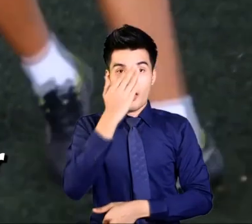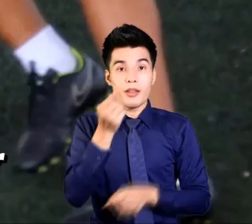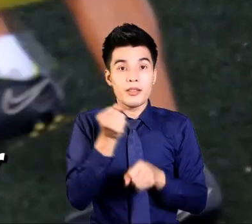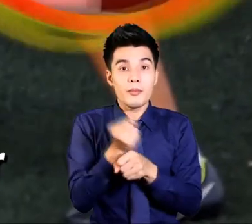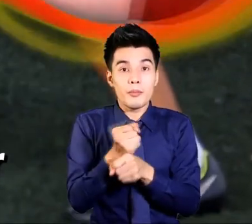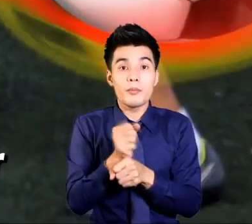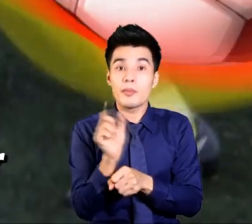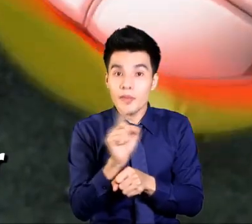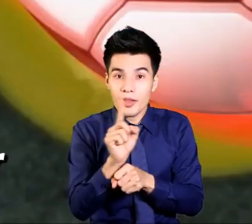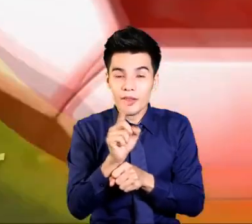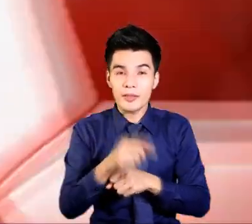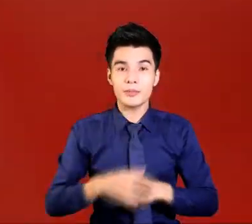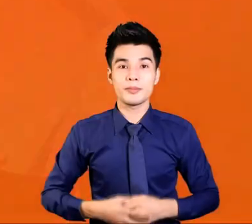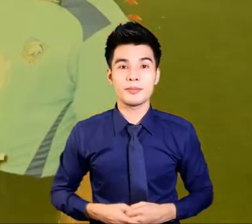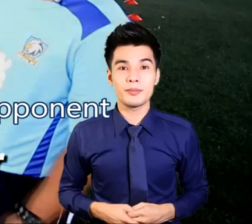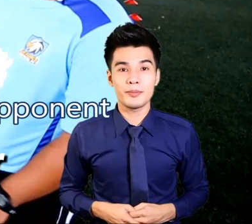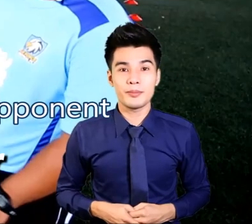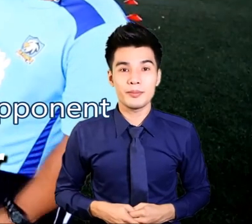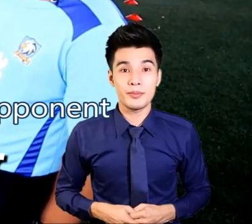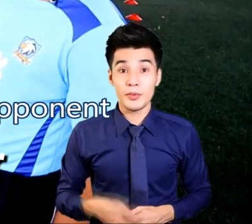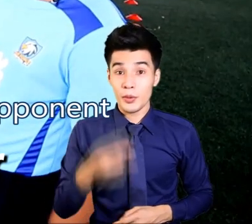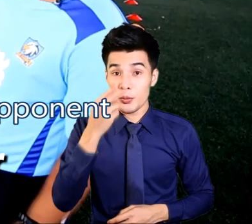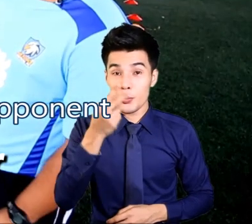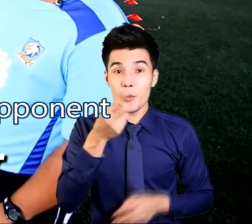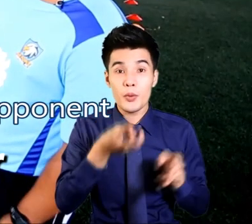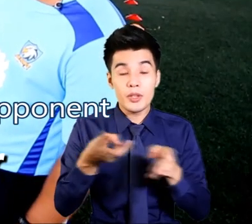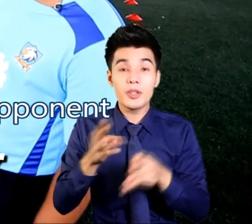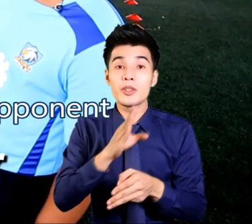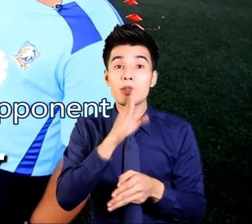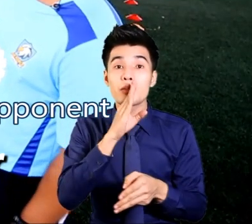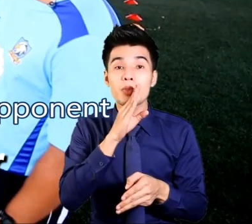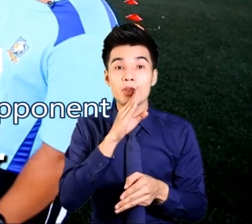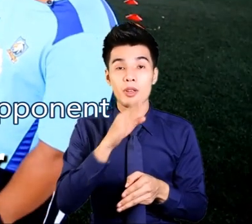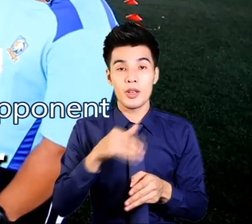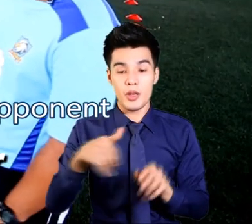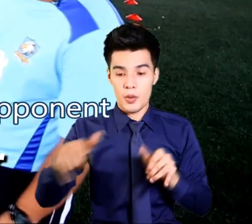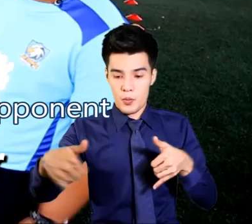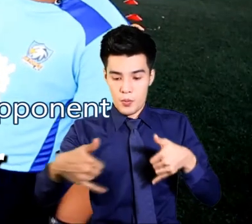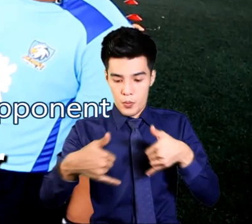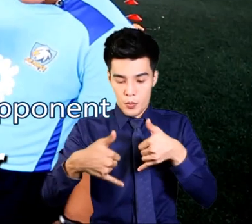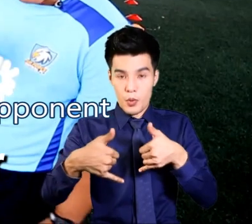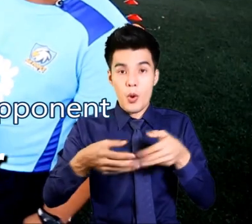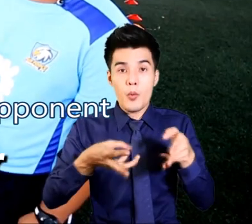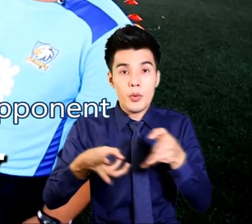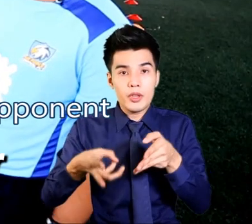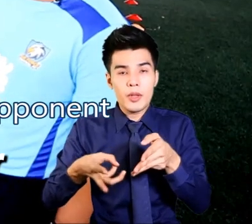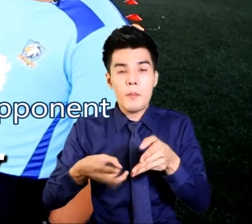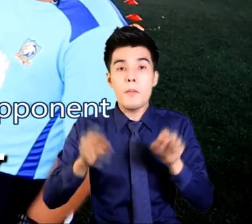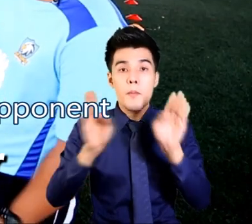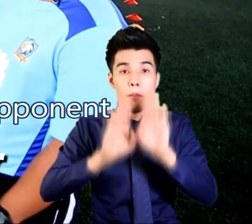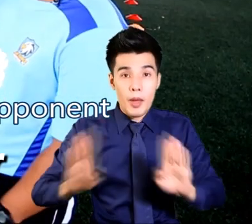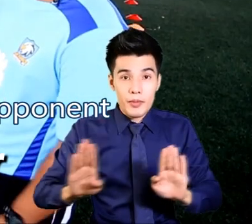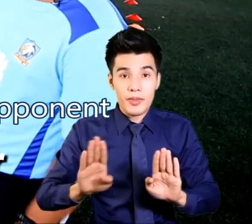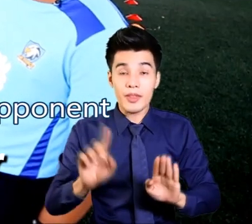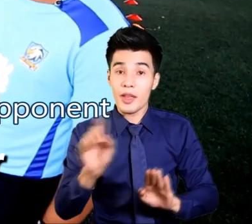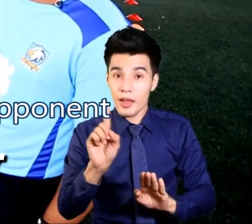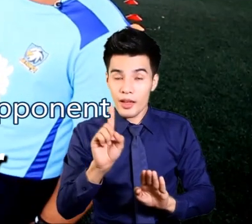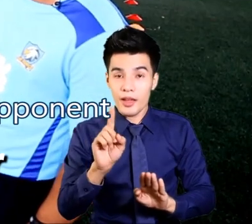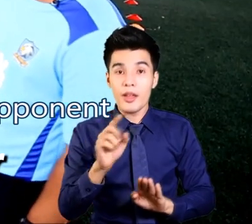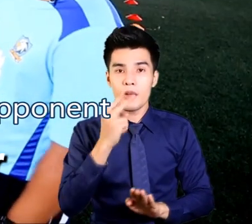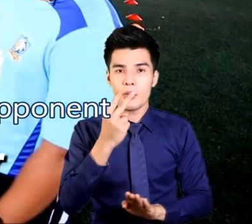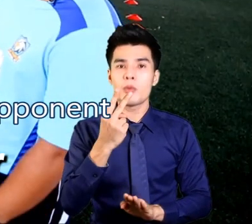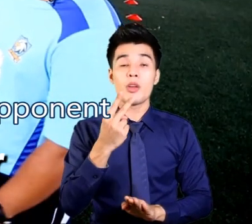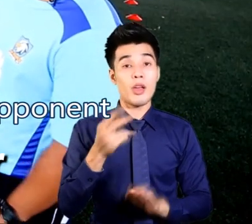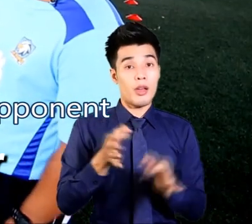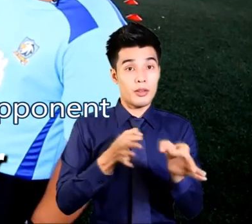แบบไหนเอาลครับมาดูว่าสถานการณ์ที่มันเกิดขึ้นจะใช้ลูกวอร์หนีการประกบแบบไหนนะครับอย่างที่อธิบายไปแล้ว